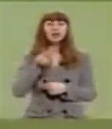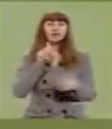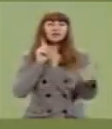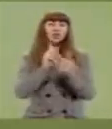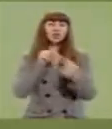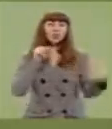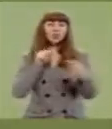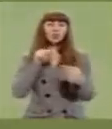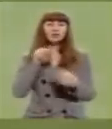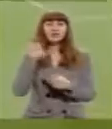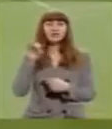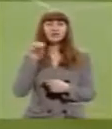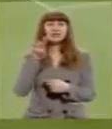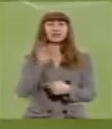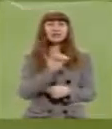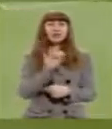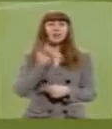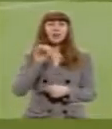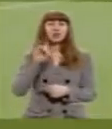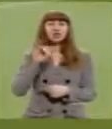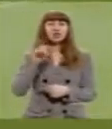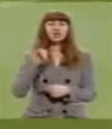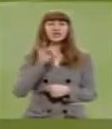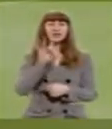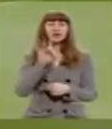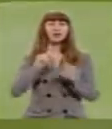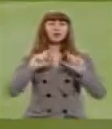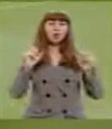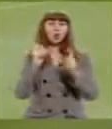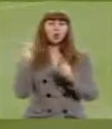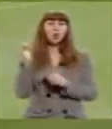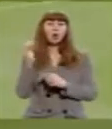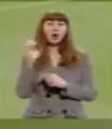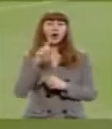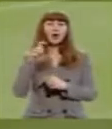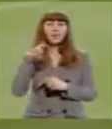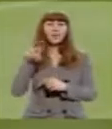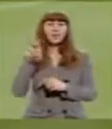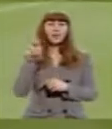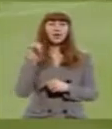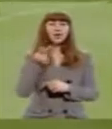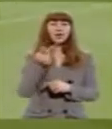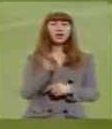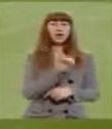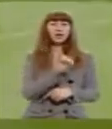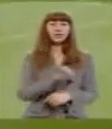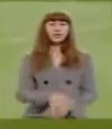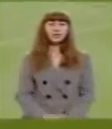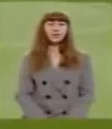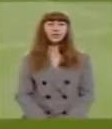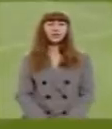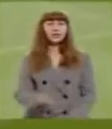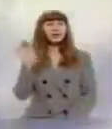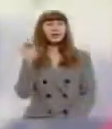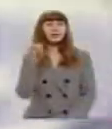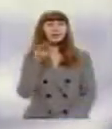былтыр турнирдің финалында Уотфордты 6-0 есебімен жеңіп, бұл жүлдені 6-шы рет иеленген болатын. Англия кубогының иегерлері арасында рекорд